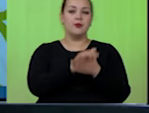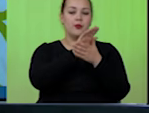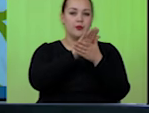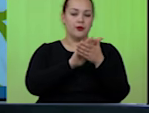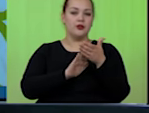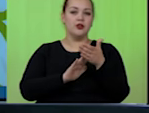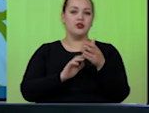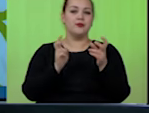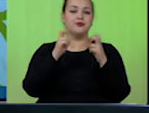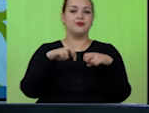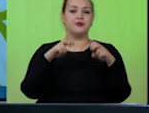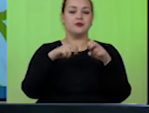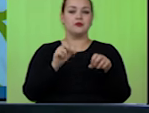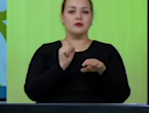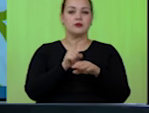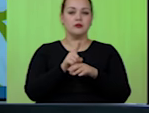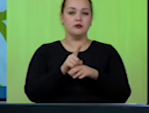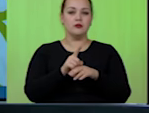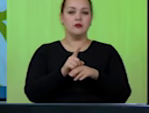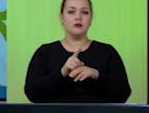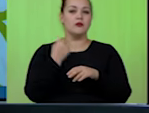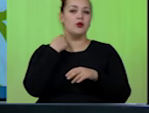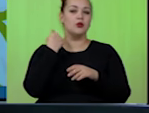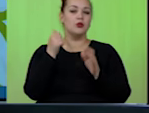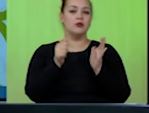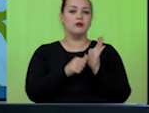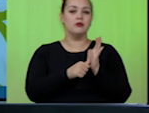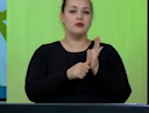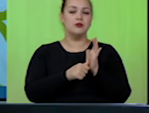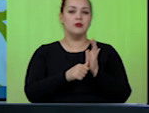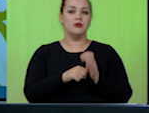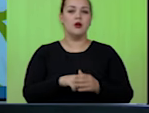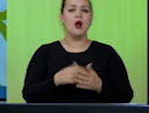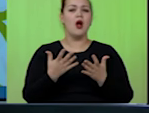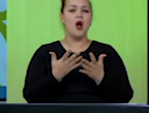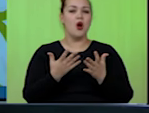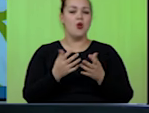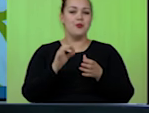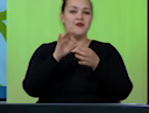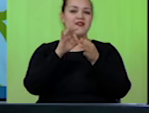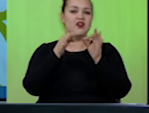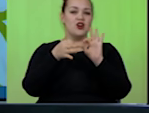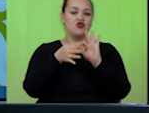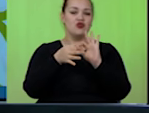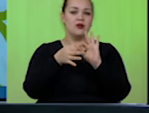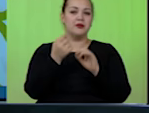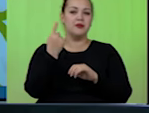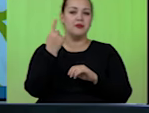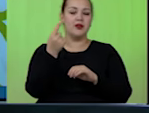Продолжаем тестирование. Задание шестое. В каком из выражений